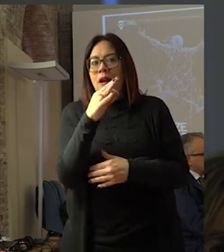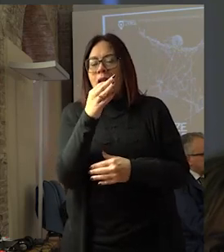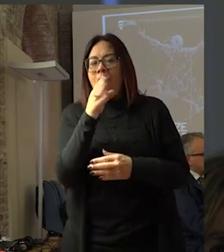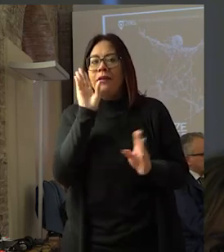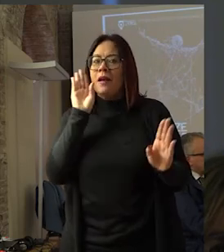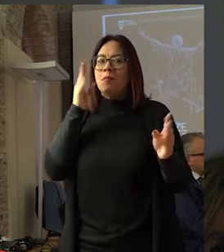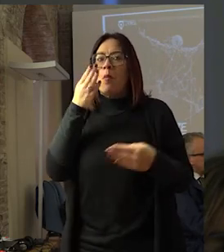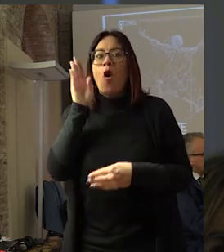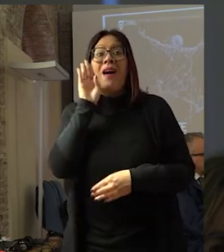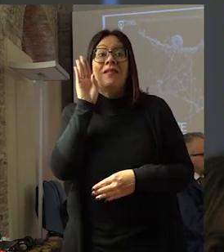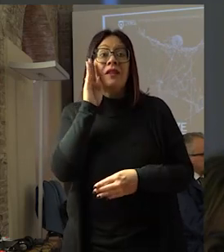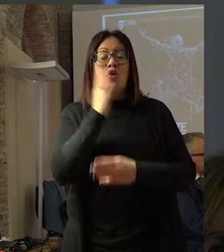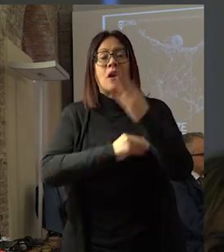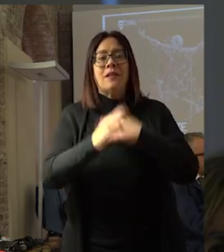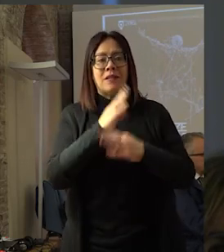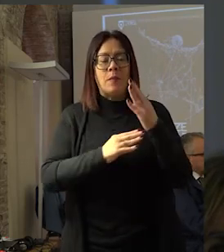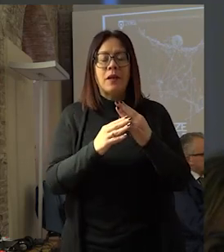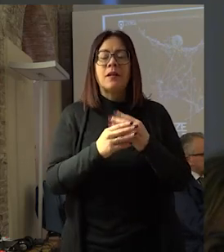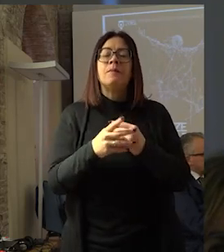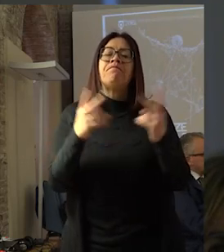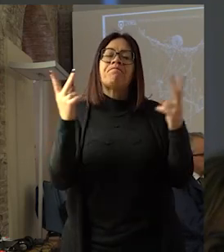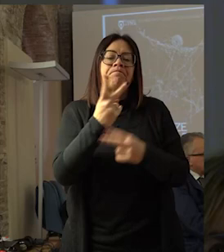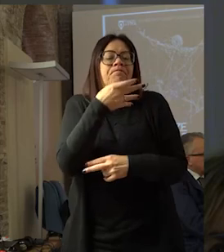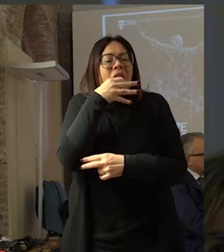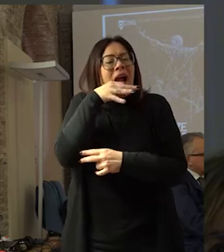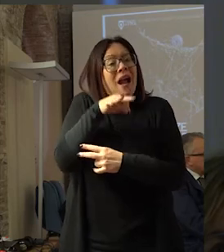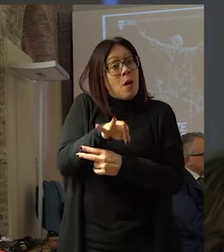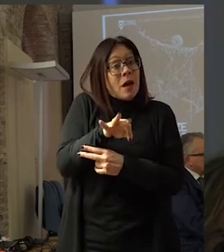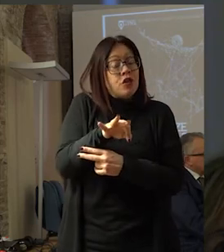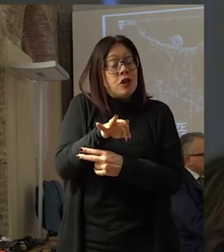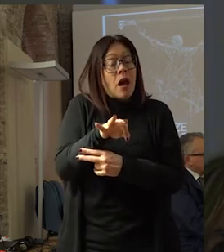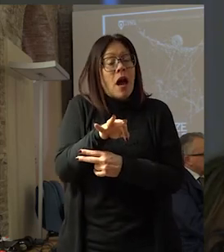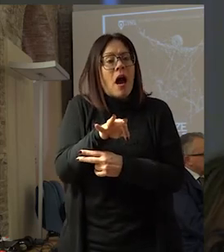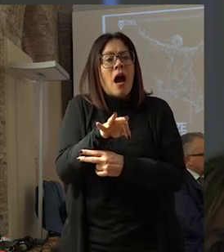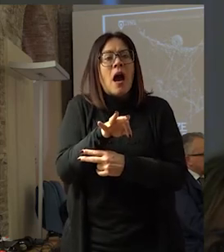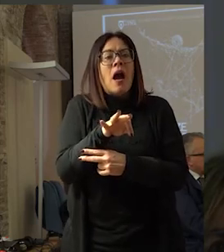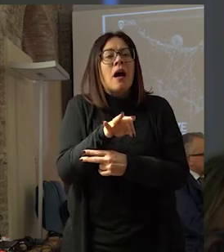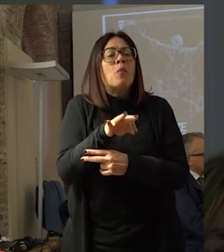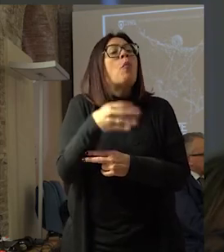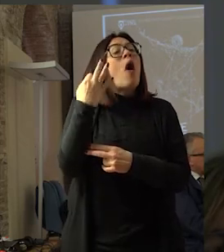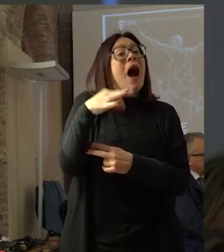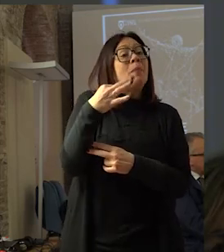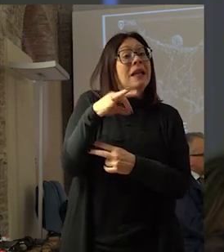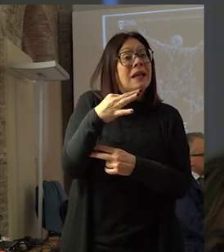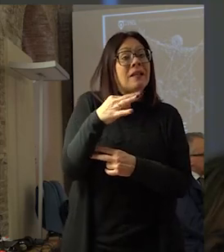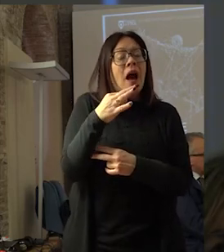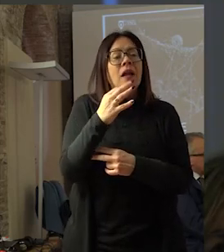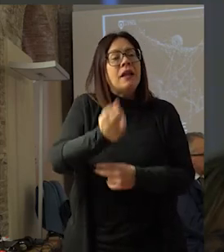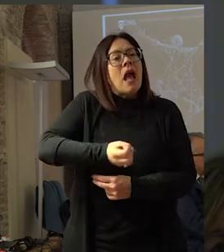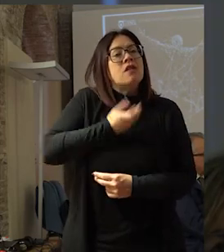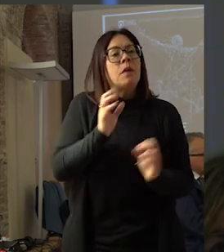disabilità. Ecco, e questa capacità di abilità proprio di esprimersi